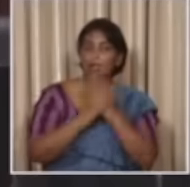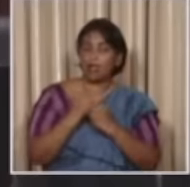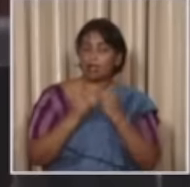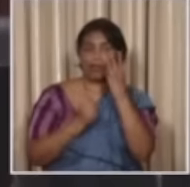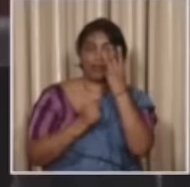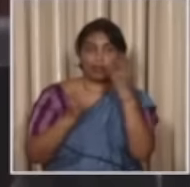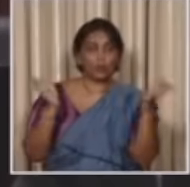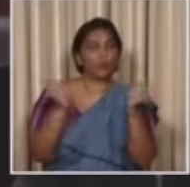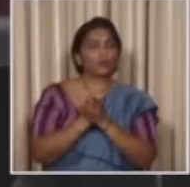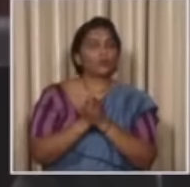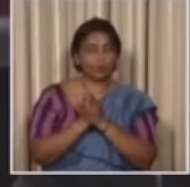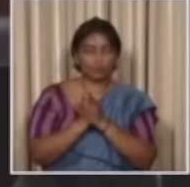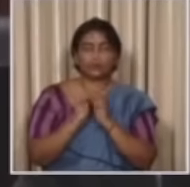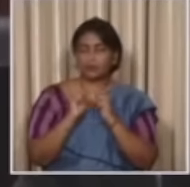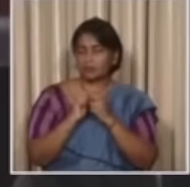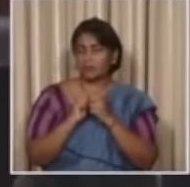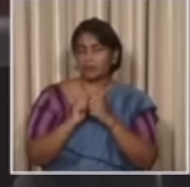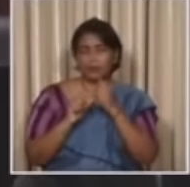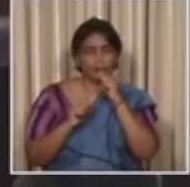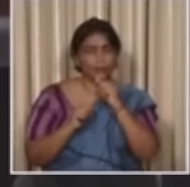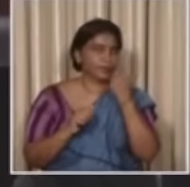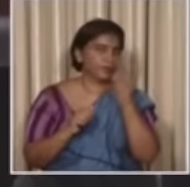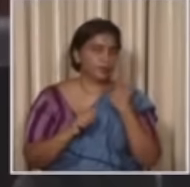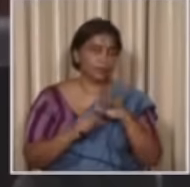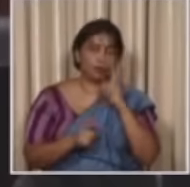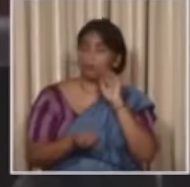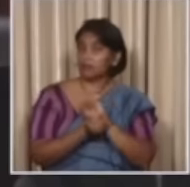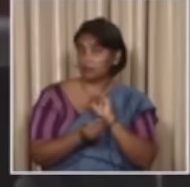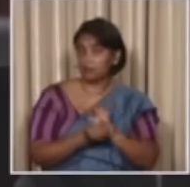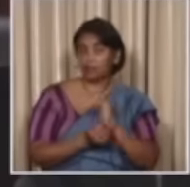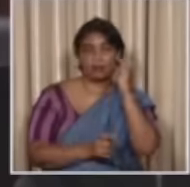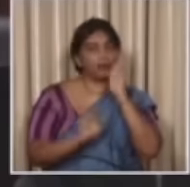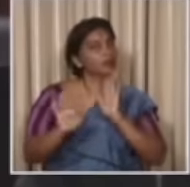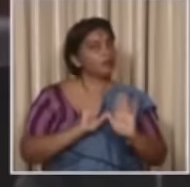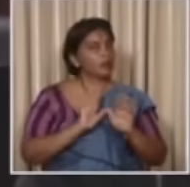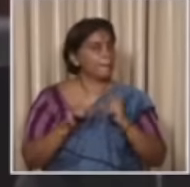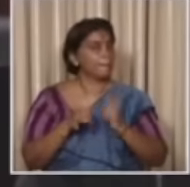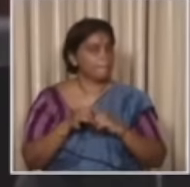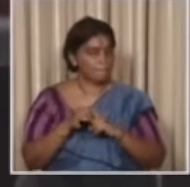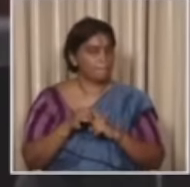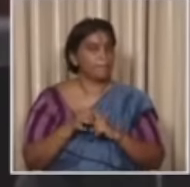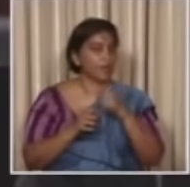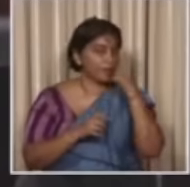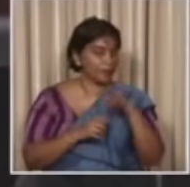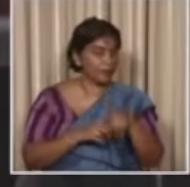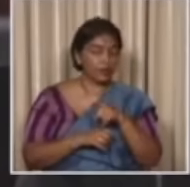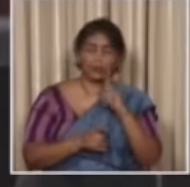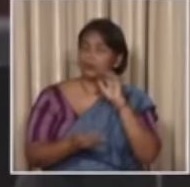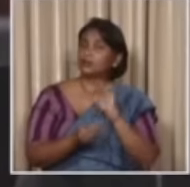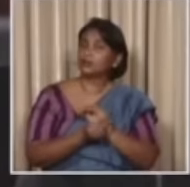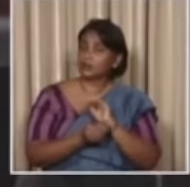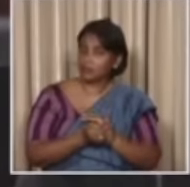ගෑවුණු ප්‍රශ්නයක් කියන්නේ සංවේදී ප්‍රශ්නයක්. අපේ ඊටාම ප්‍රවේශමෙන් කළමනාකරණය කළ යුතු ප්‍රශ්නයක්. අන්න ඒ